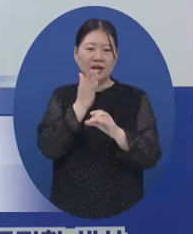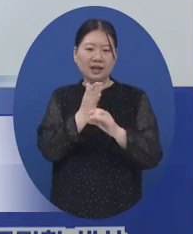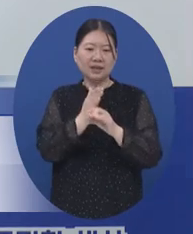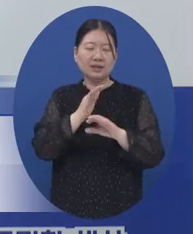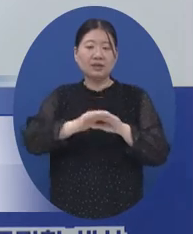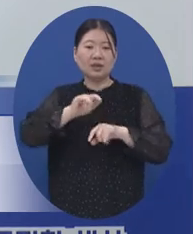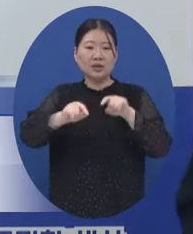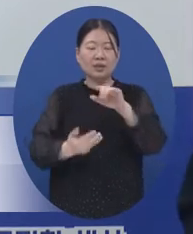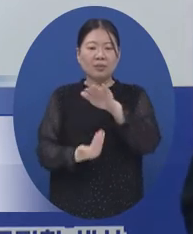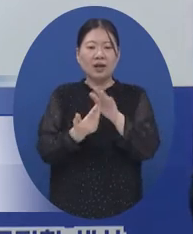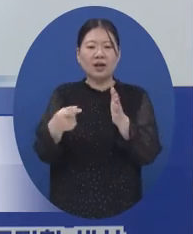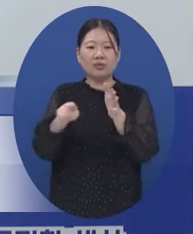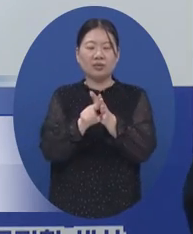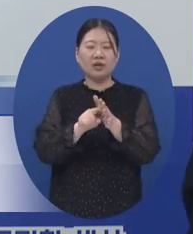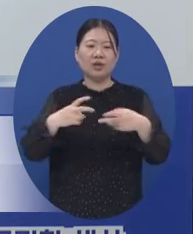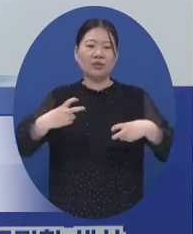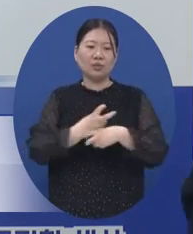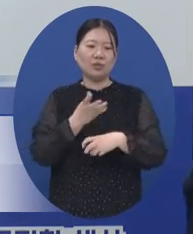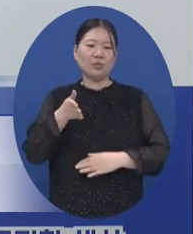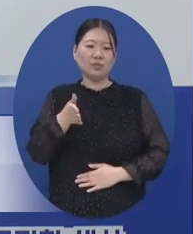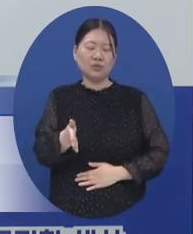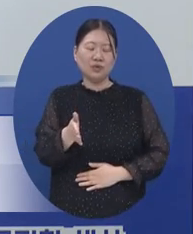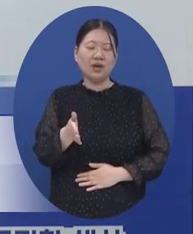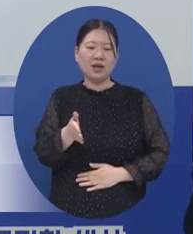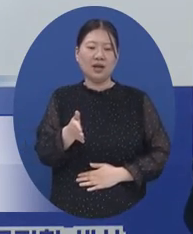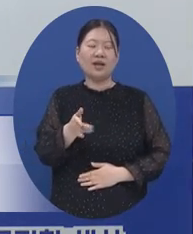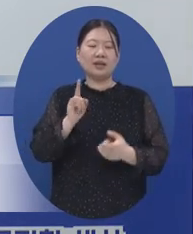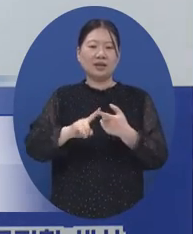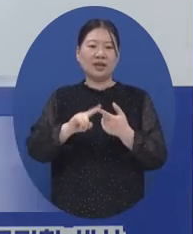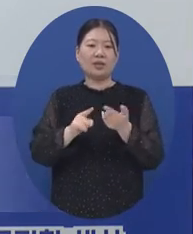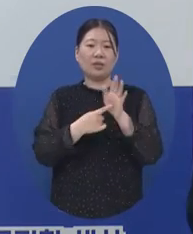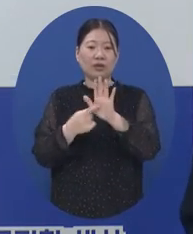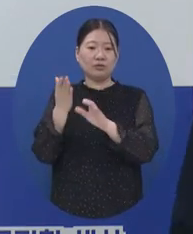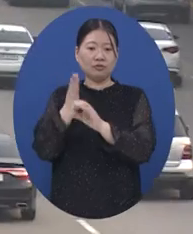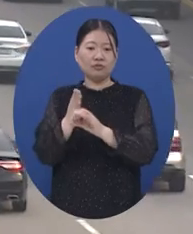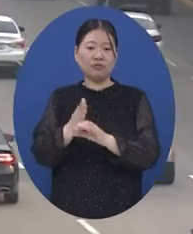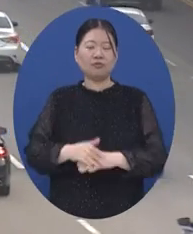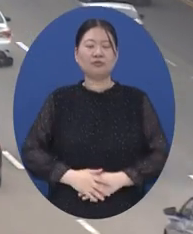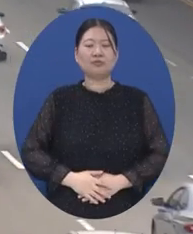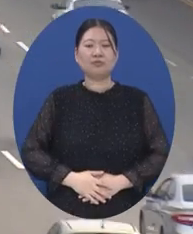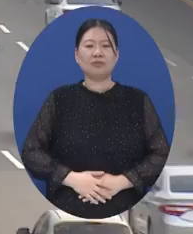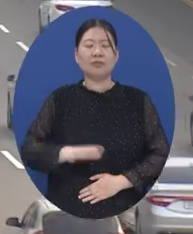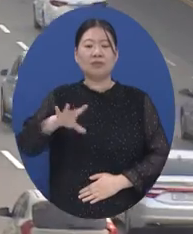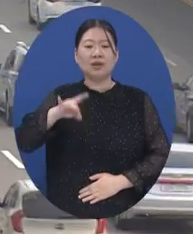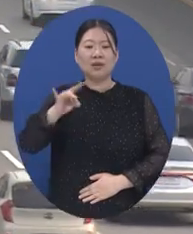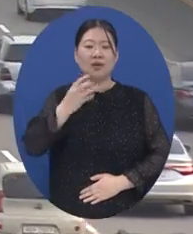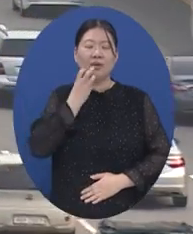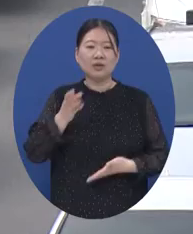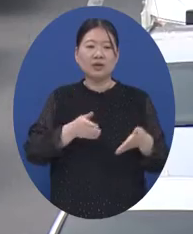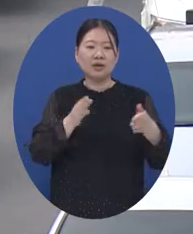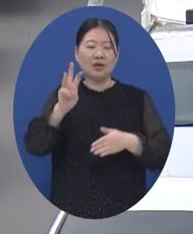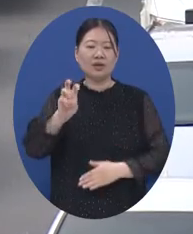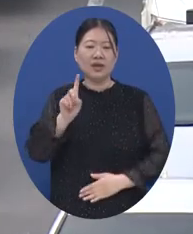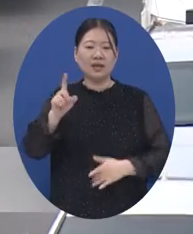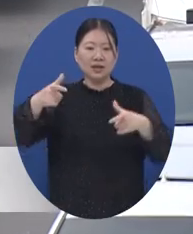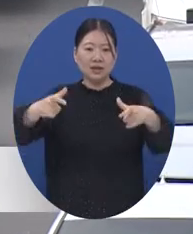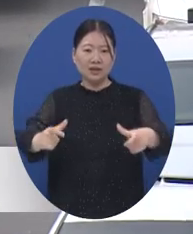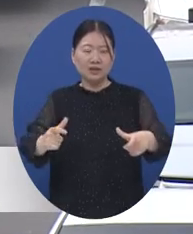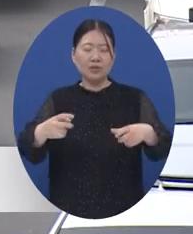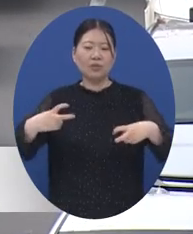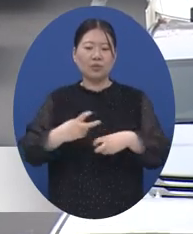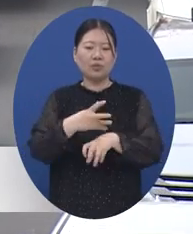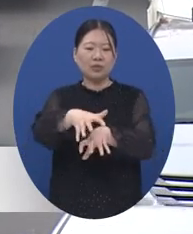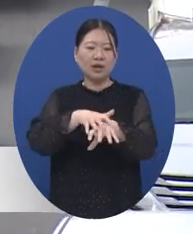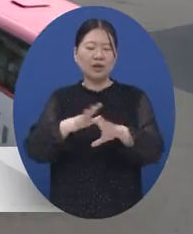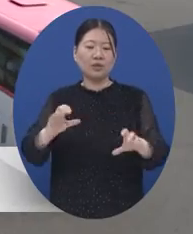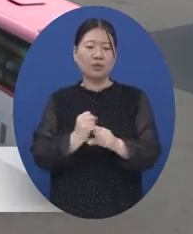구현하기 위한 교통 분야의 지향을 밝히고 있습니다. 우선 경기도는 31개 시군 교통체계를